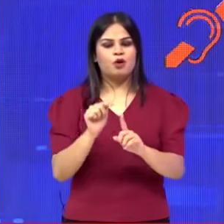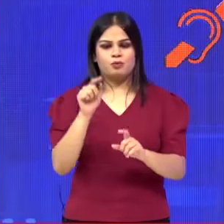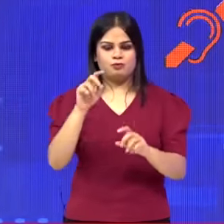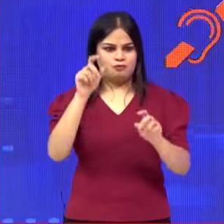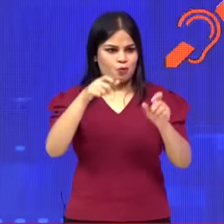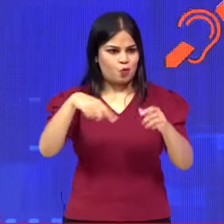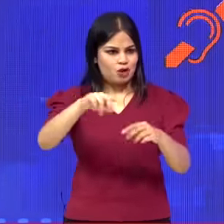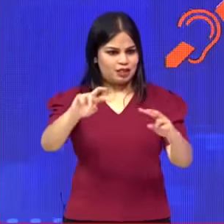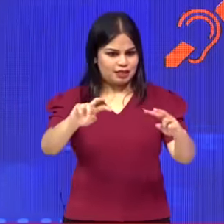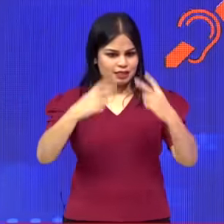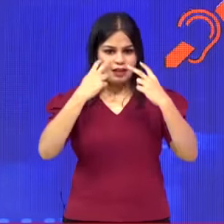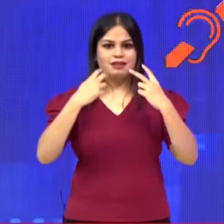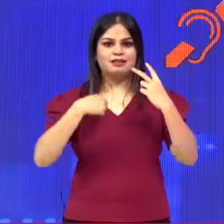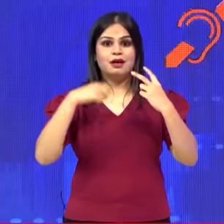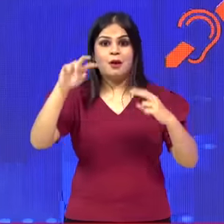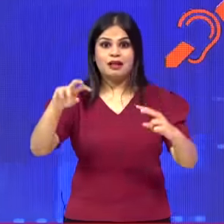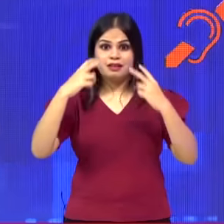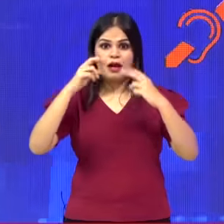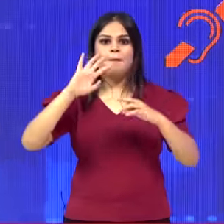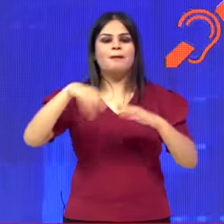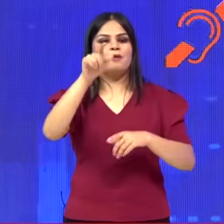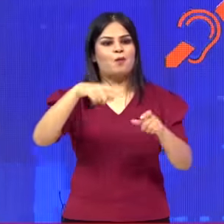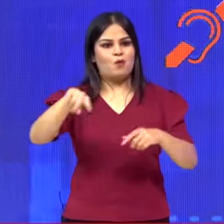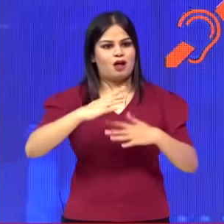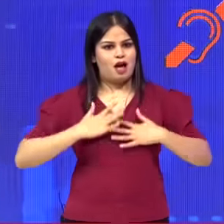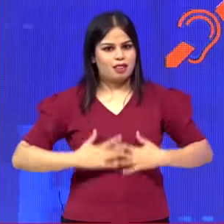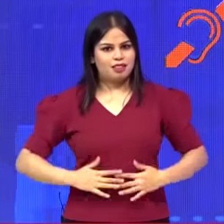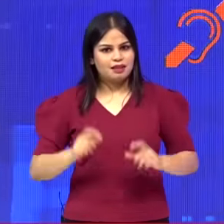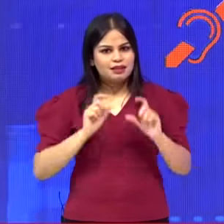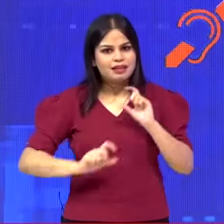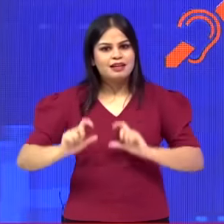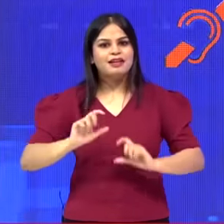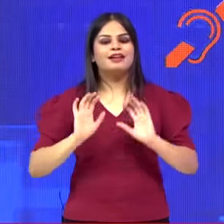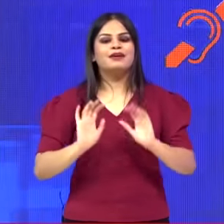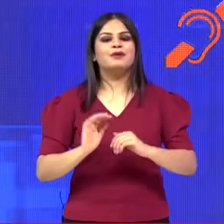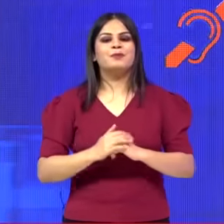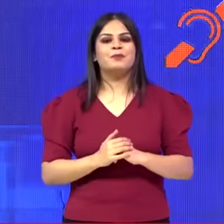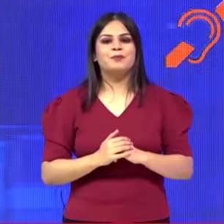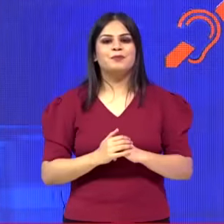at us and you take care of your health and